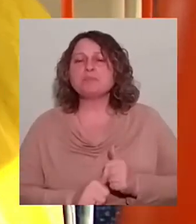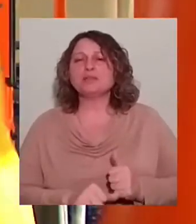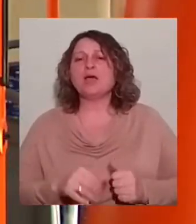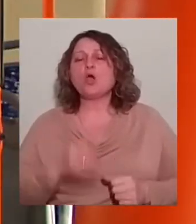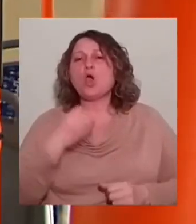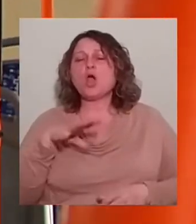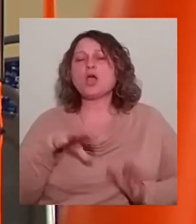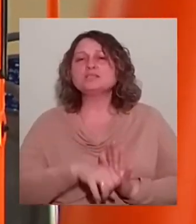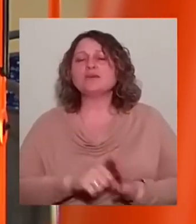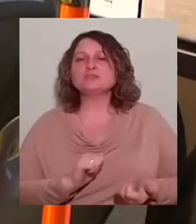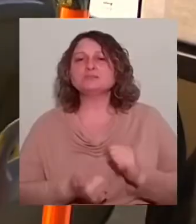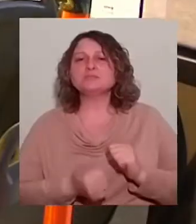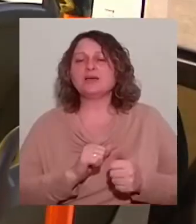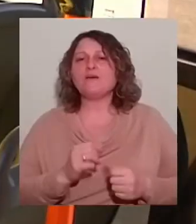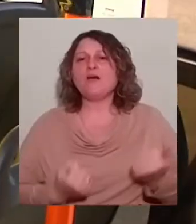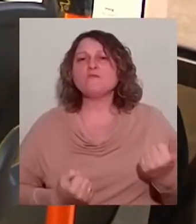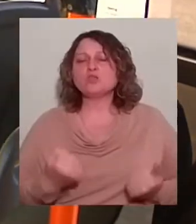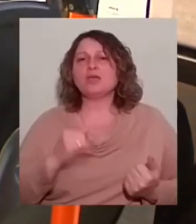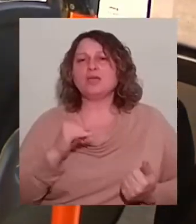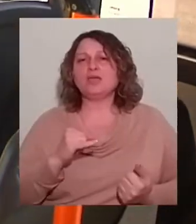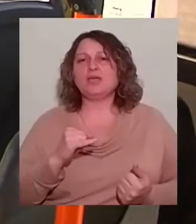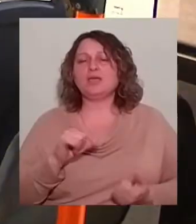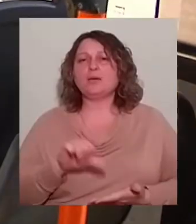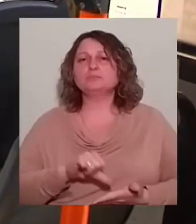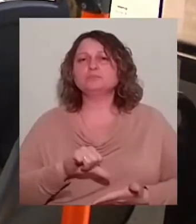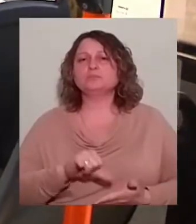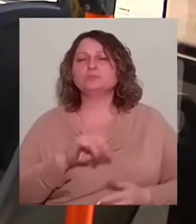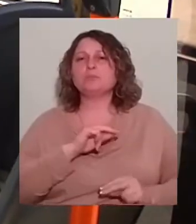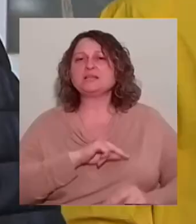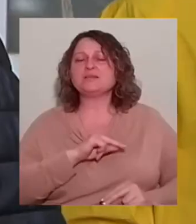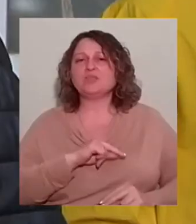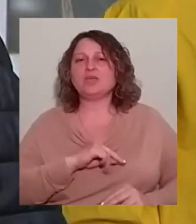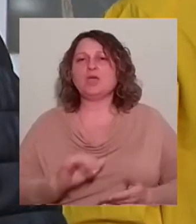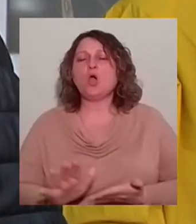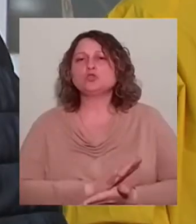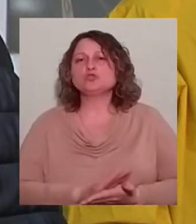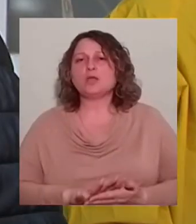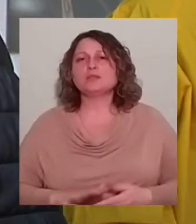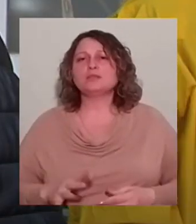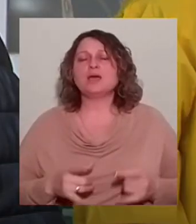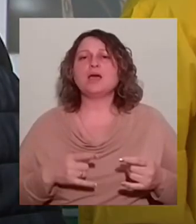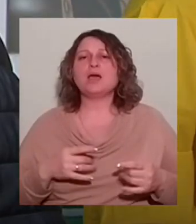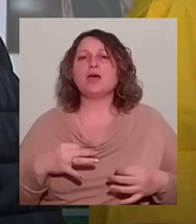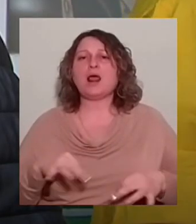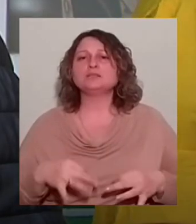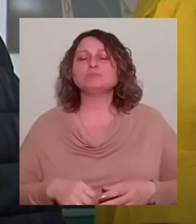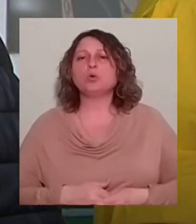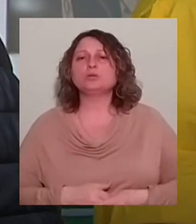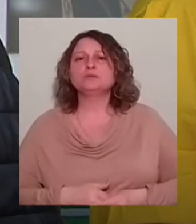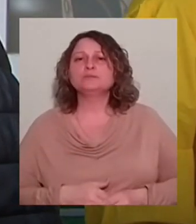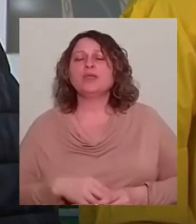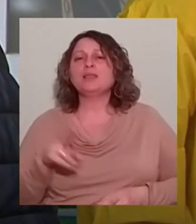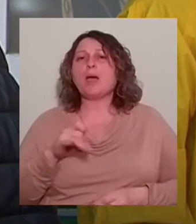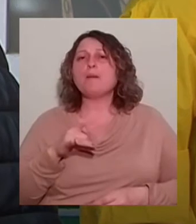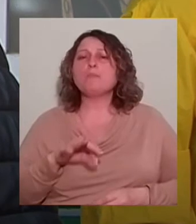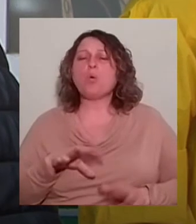змінюються водії, тоді співробітники Одеськ-міськелектротрансу проводять очищення транспорту. Подвіжний состав заходить на територію депо, це стосується